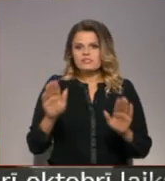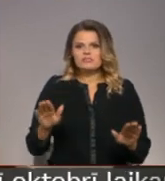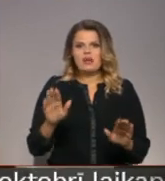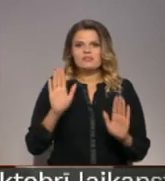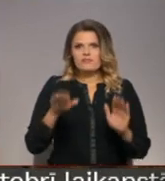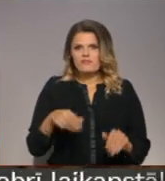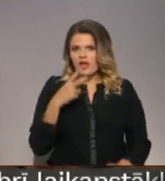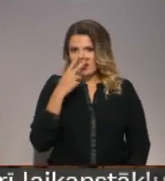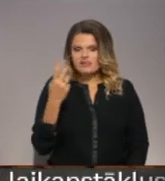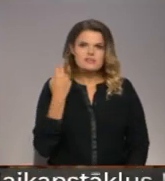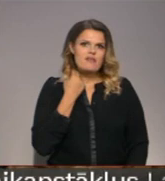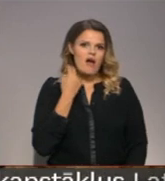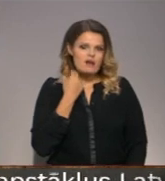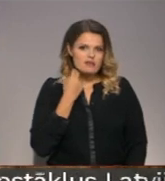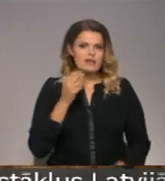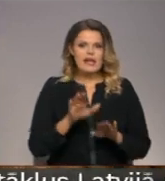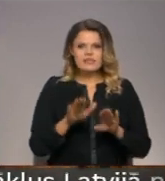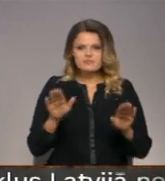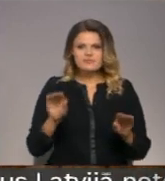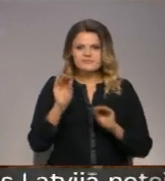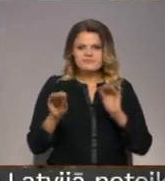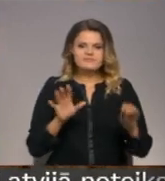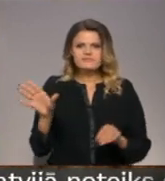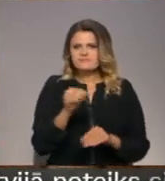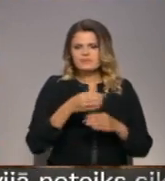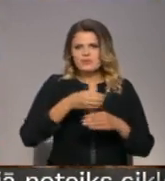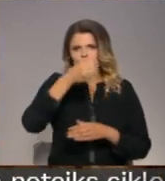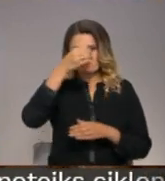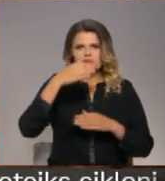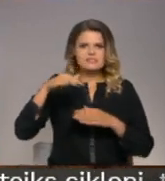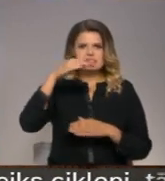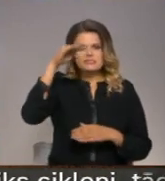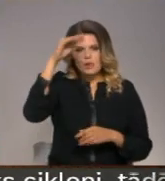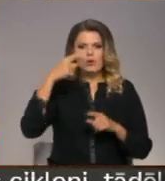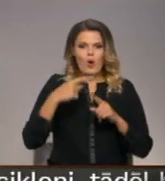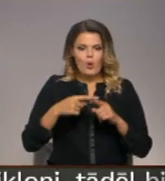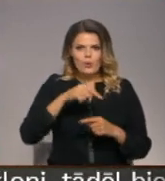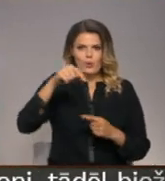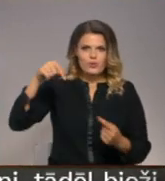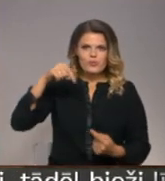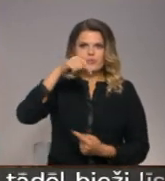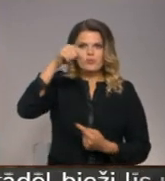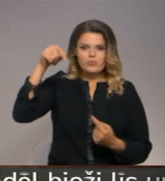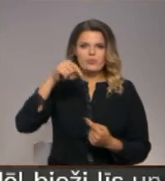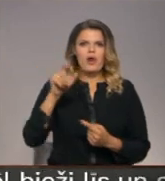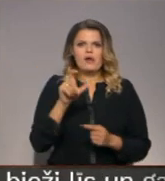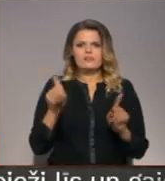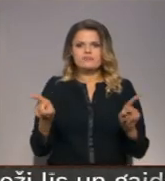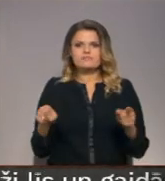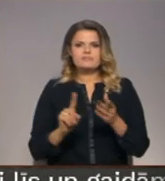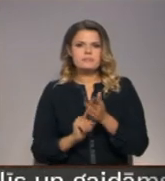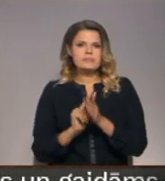atrodama Anglijā. Ekspozīcija ir izvietota visos tornīšu stāvos un gluži kā pa spirāli ved no adatu attīstības